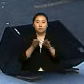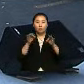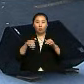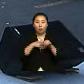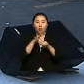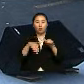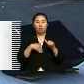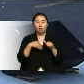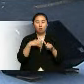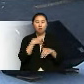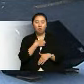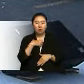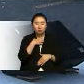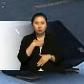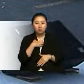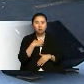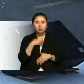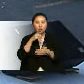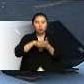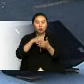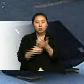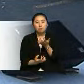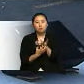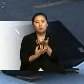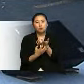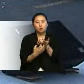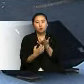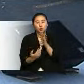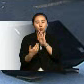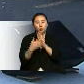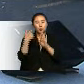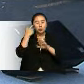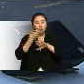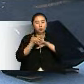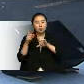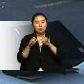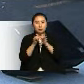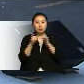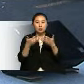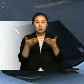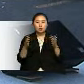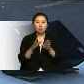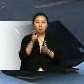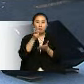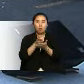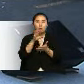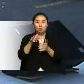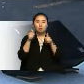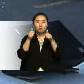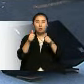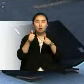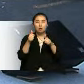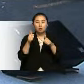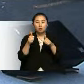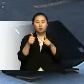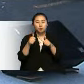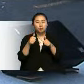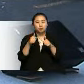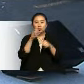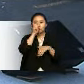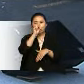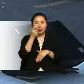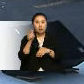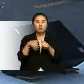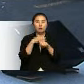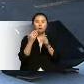그동안 환경 오염을 우려하며 석탄 발전소를 반대해온 포천시와 시민단체가 법원 판결로 불리한 국면에